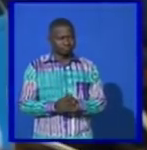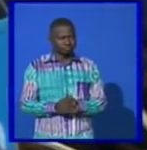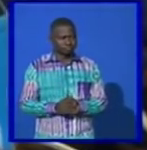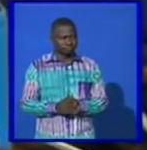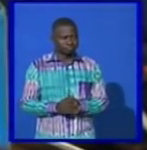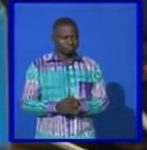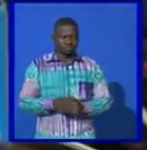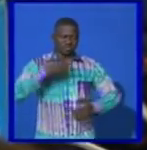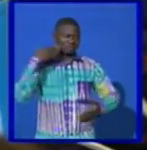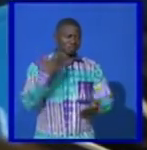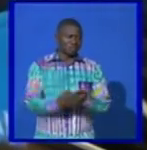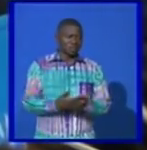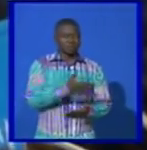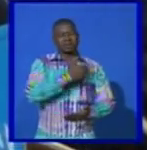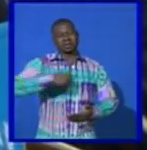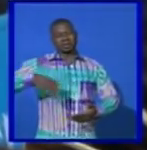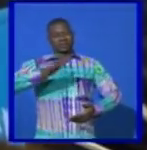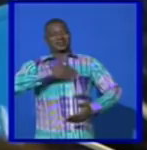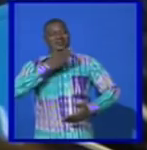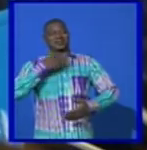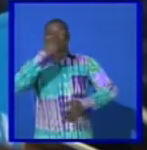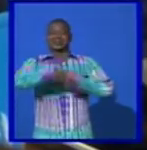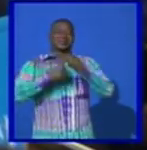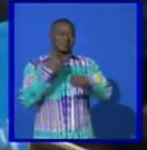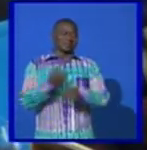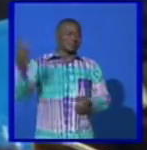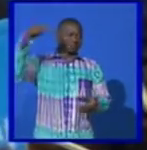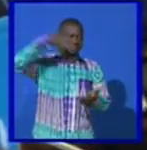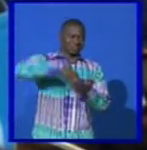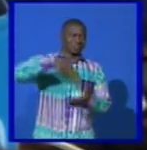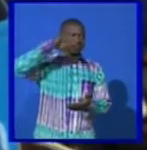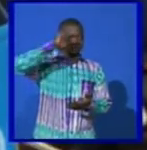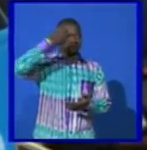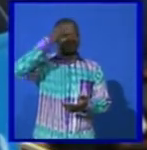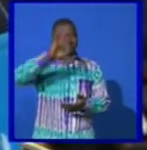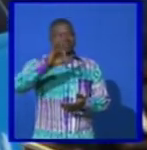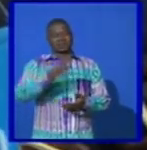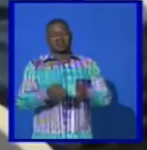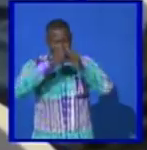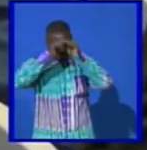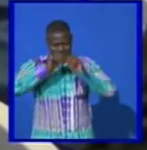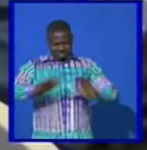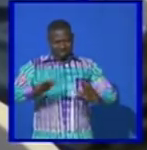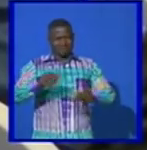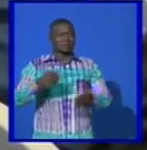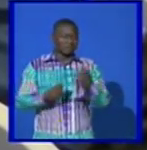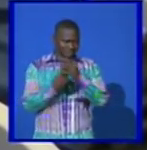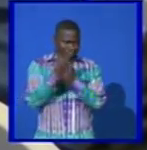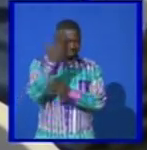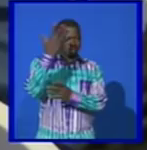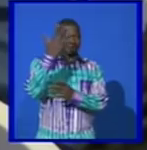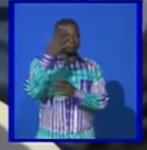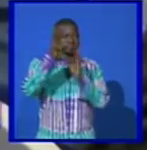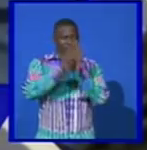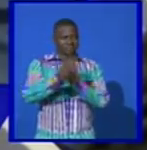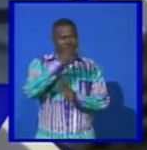année 2019. Une année de paix, de développement inclusif et de